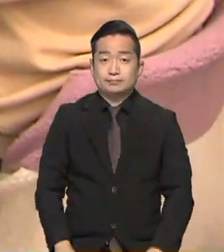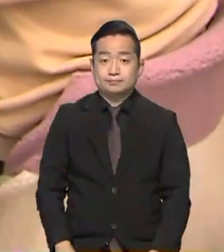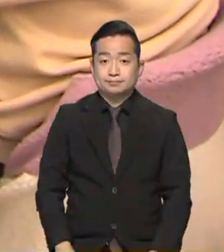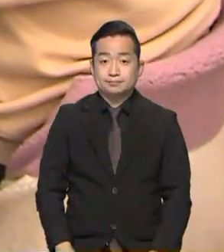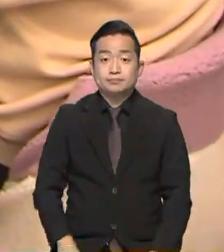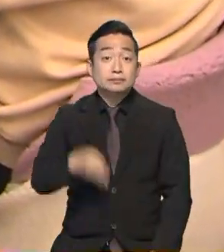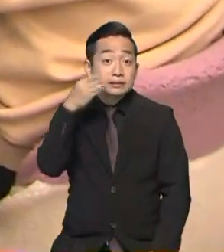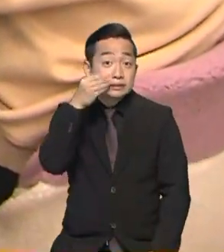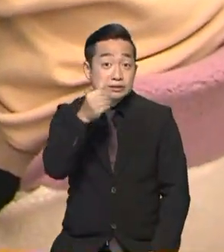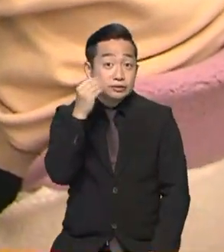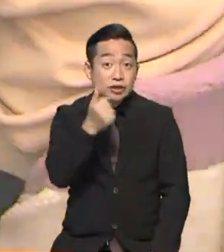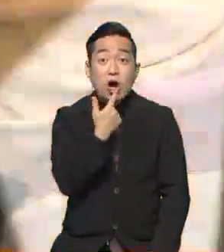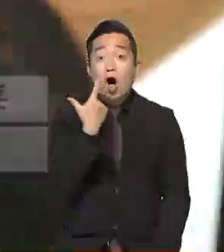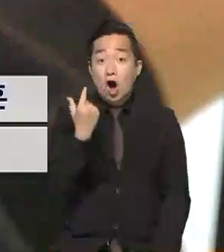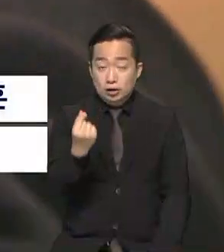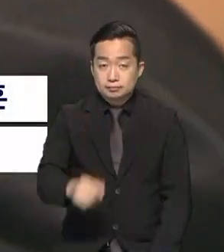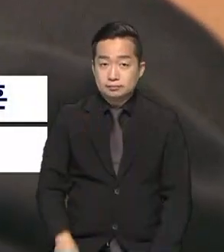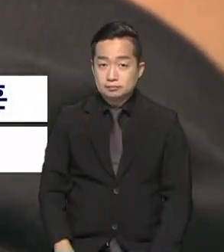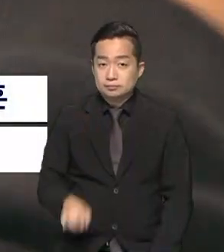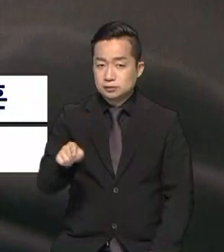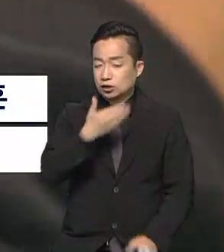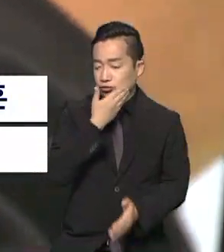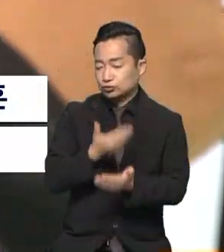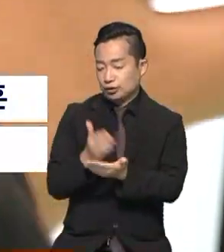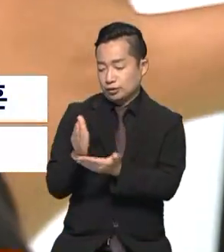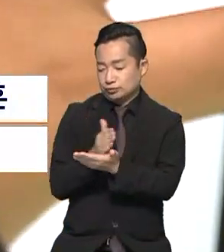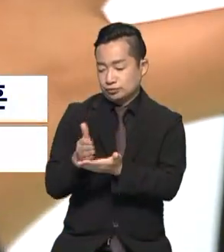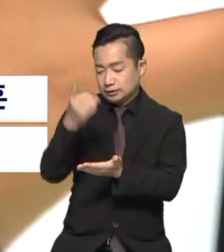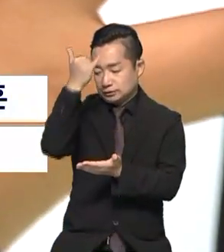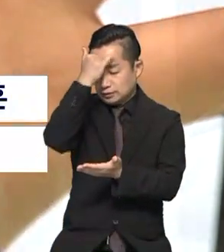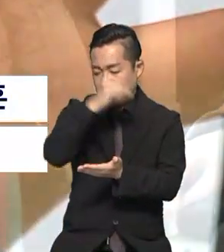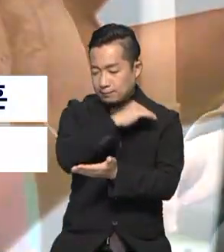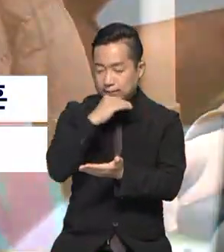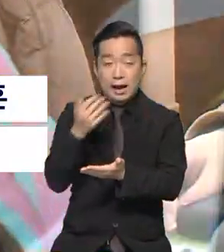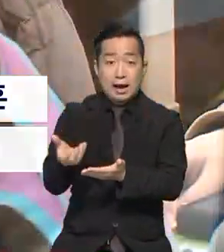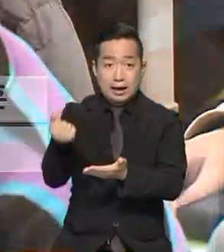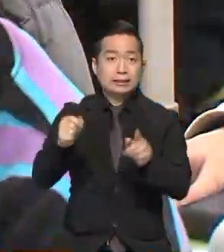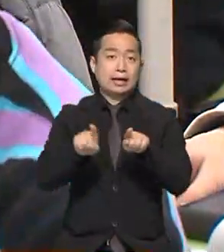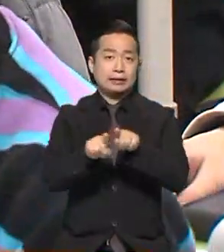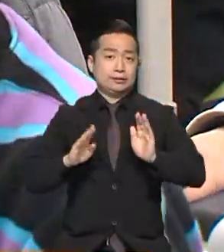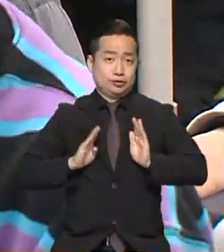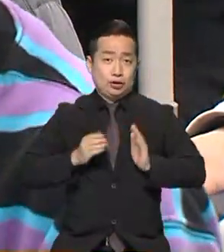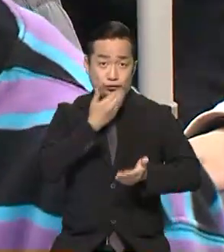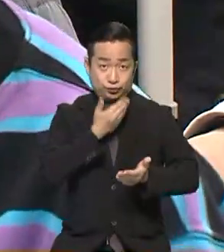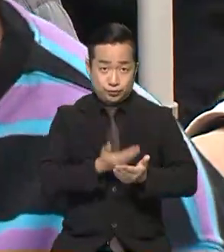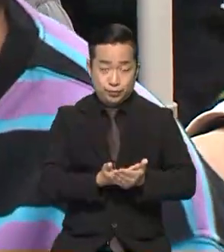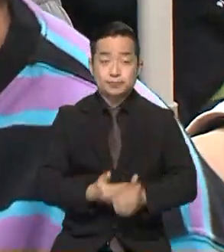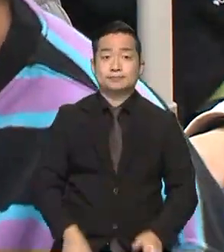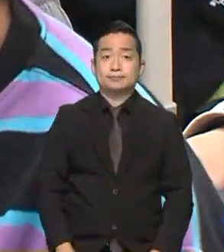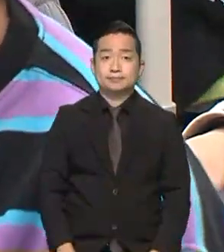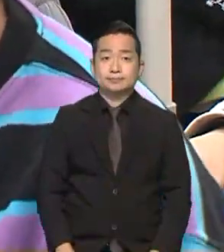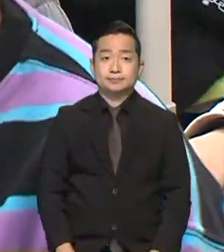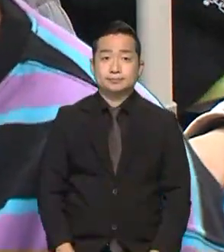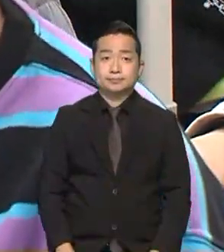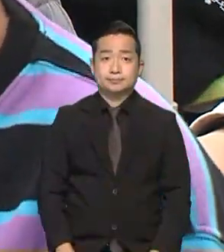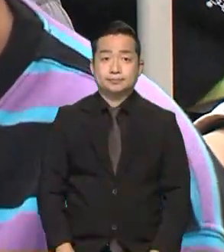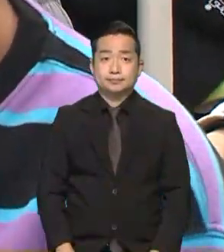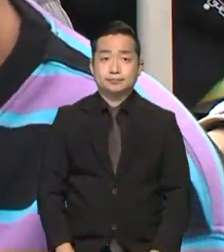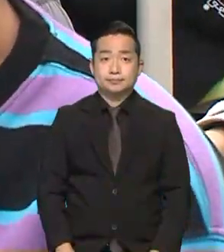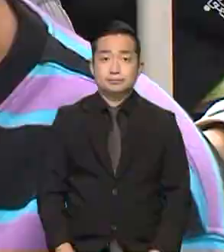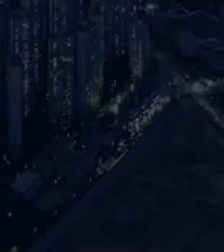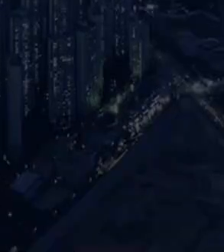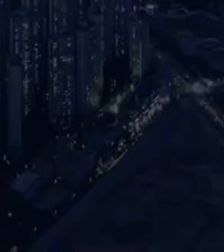능숙하게 다루는 것만큼이나 가치 판단과 윤리 인성을 갖추도록 교육하는 게 중요하다는 얘기입니다. SBS 신용식입니다.